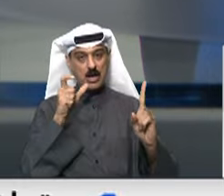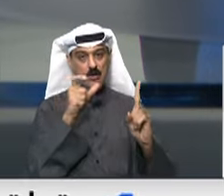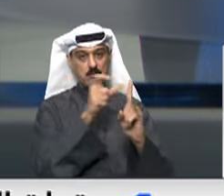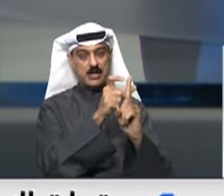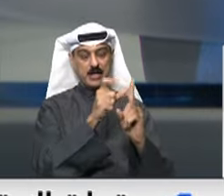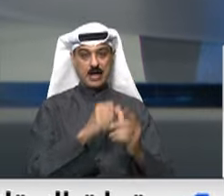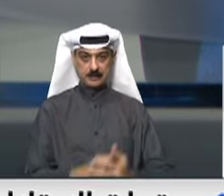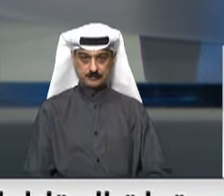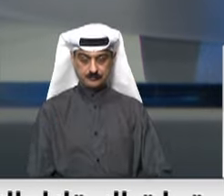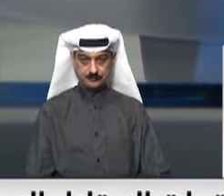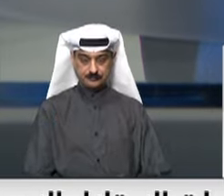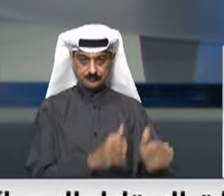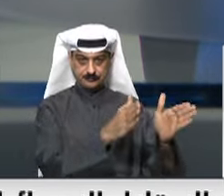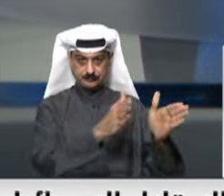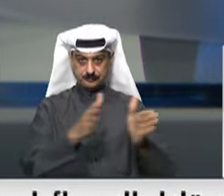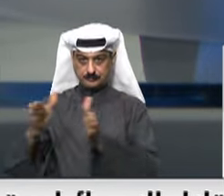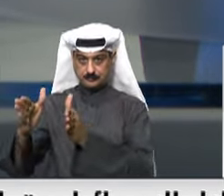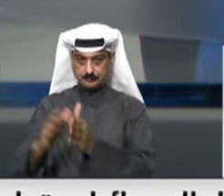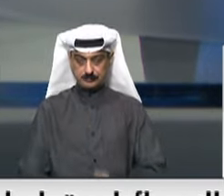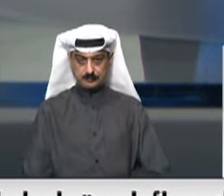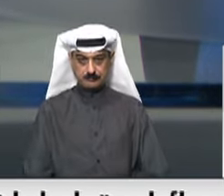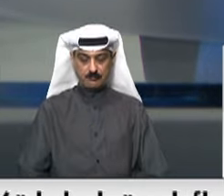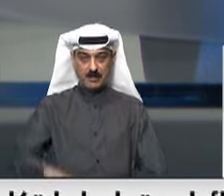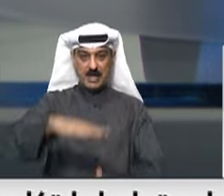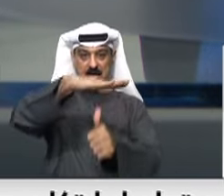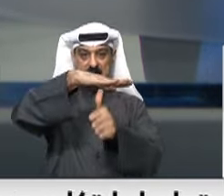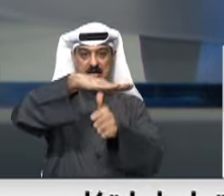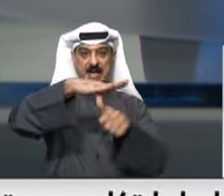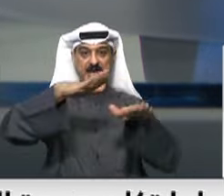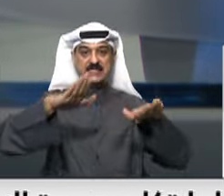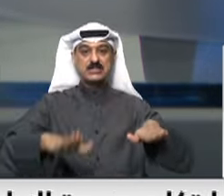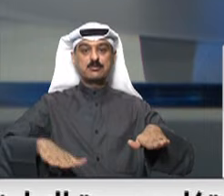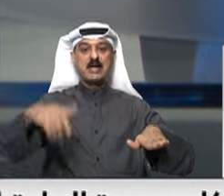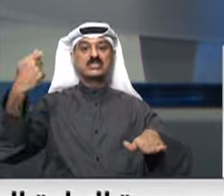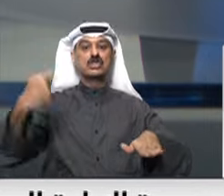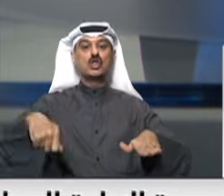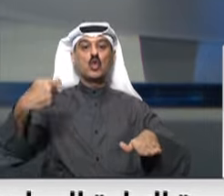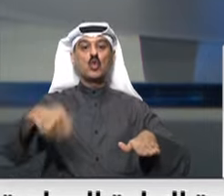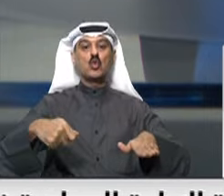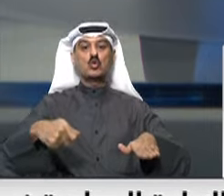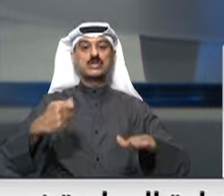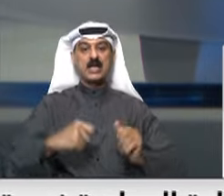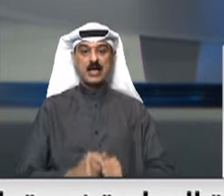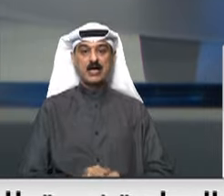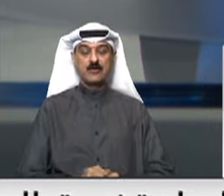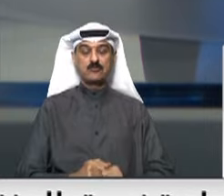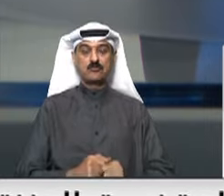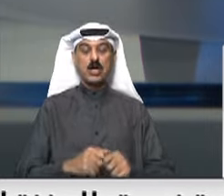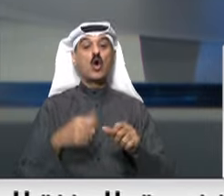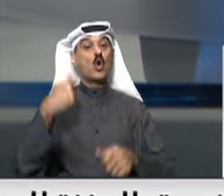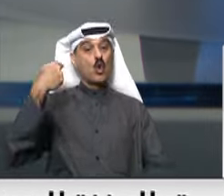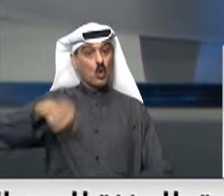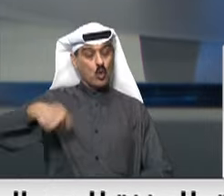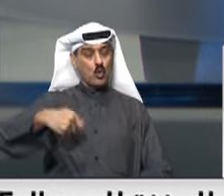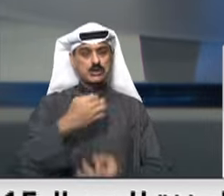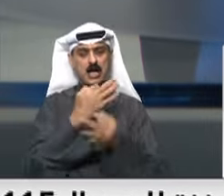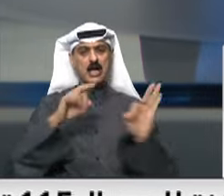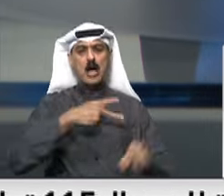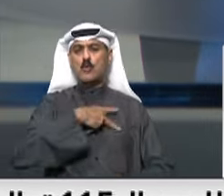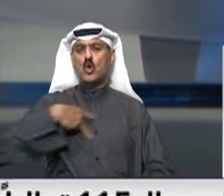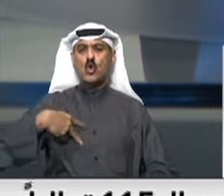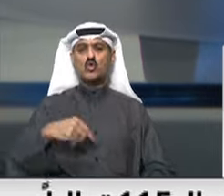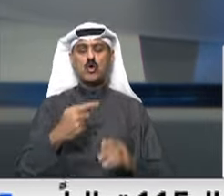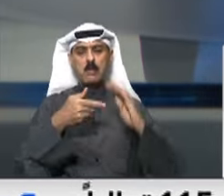اليوم كما ادى سمو الشيخ الدكتور محمد صباح السالم الصباح رئيس مجلس الوزراء والوزراء اليمين